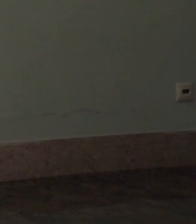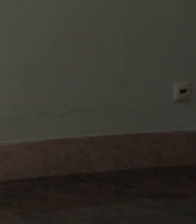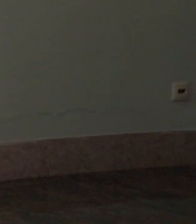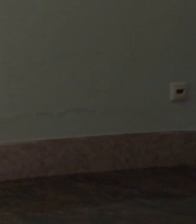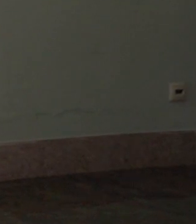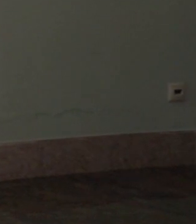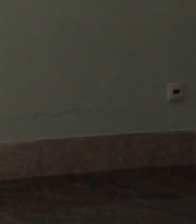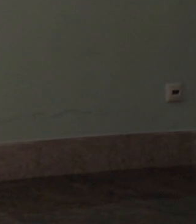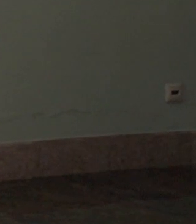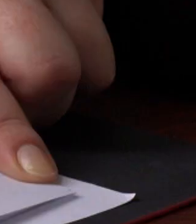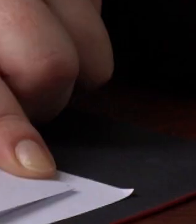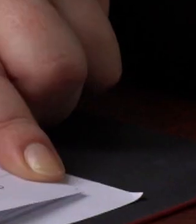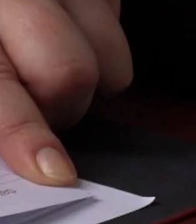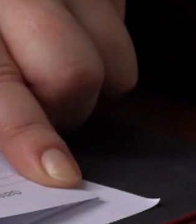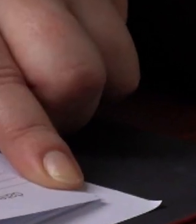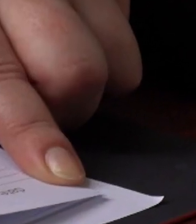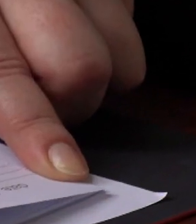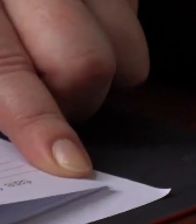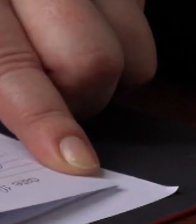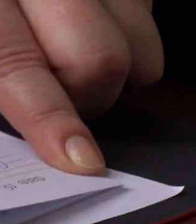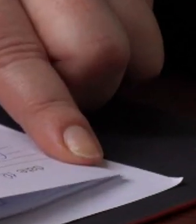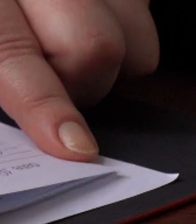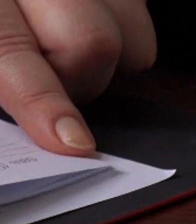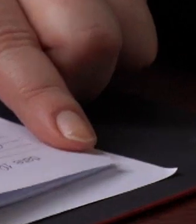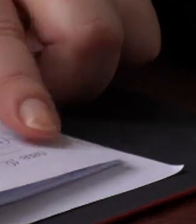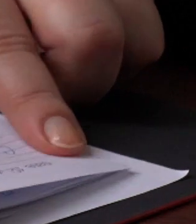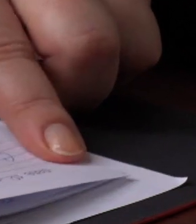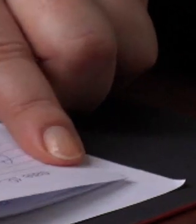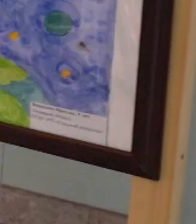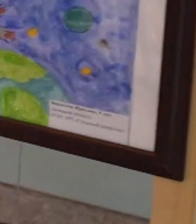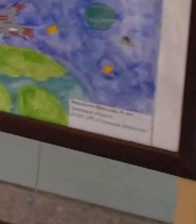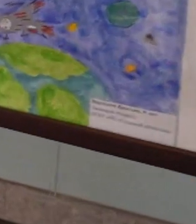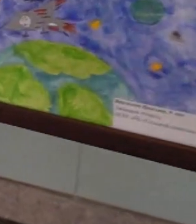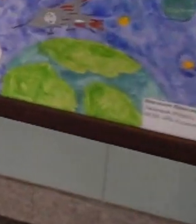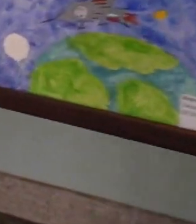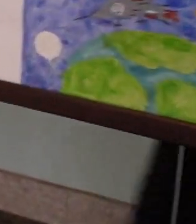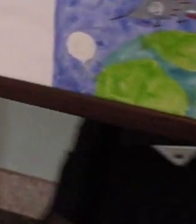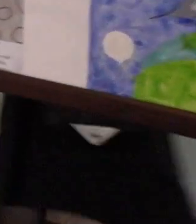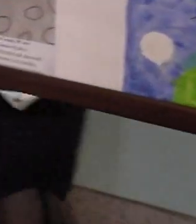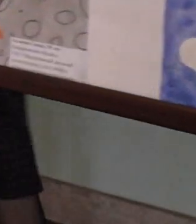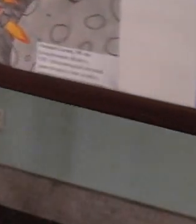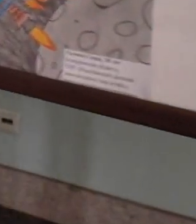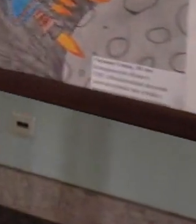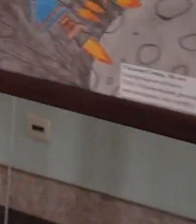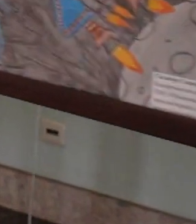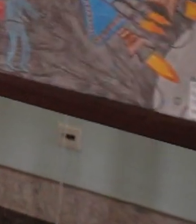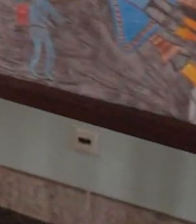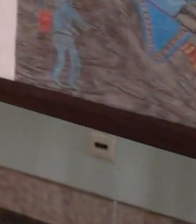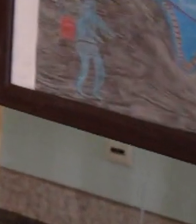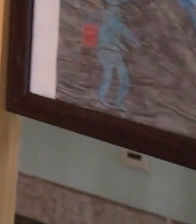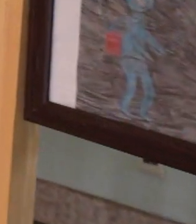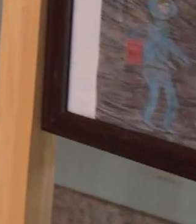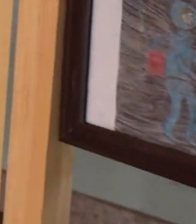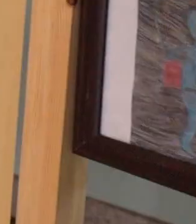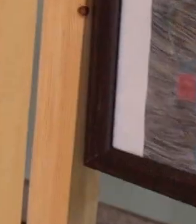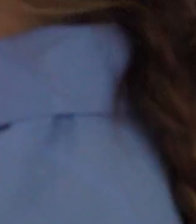своеобразная книга отзывов все теплые слова публикуют в соцсетях и на сайте общественной организации Содружества выпускников